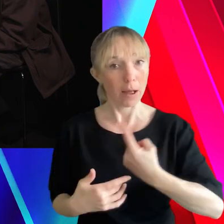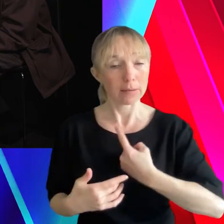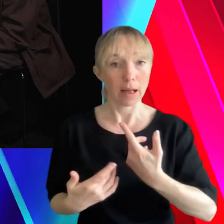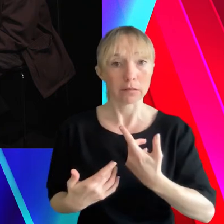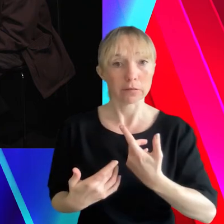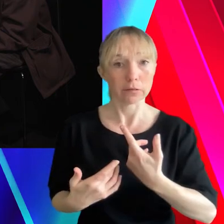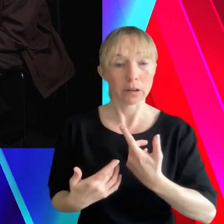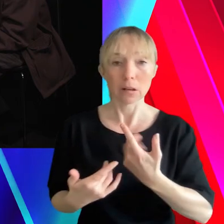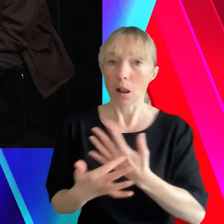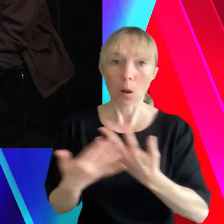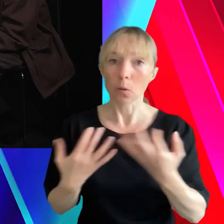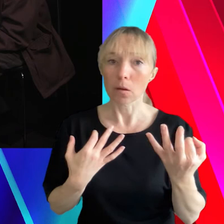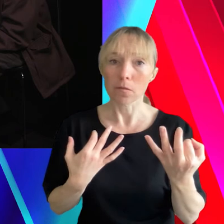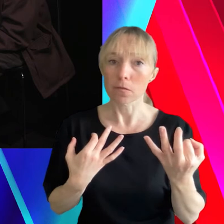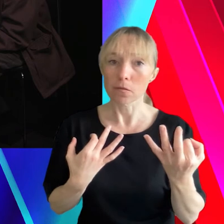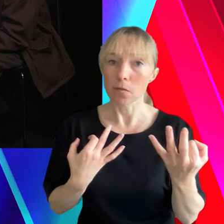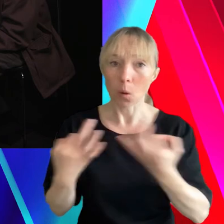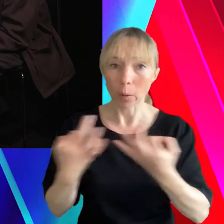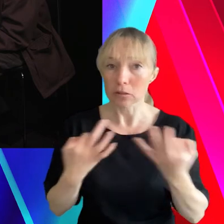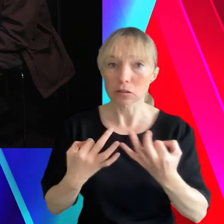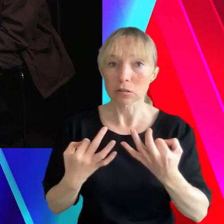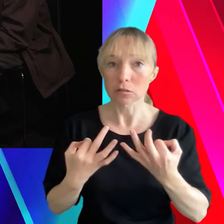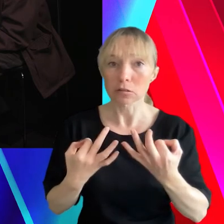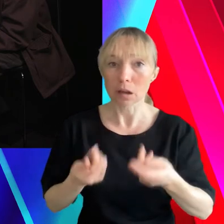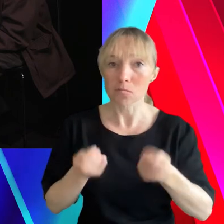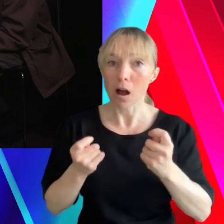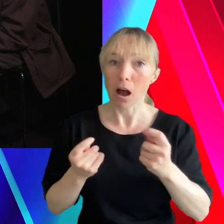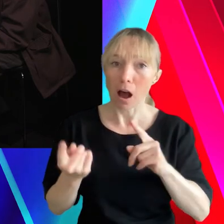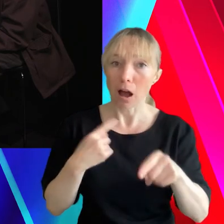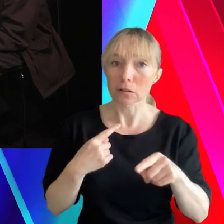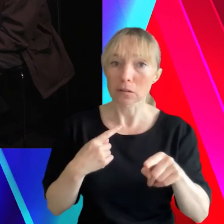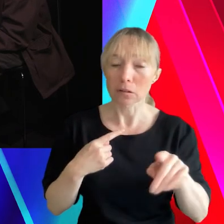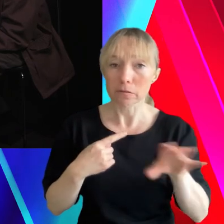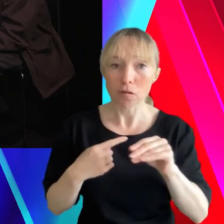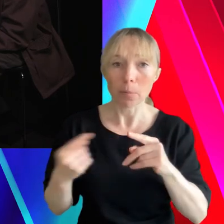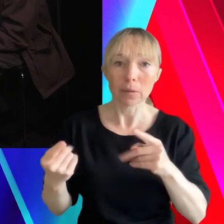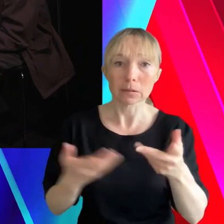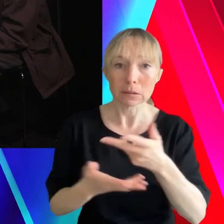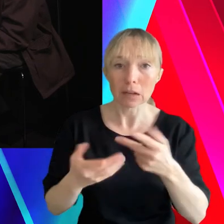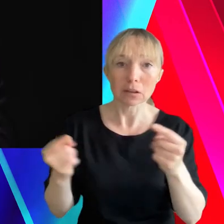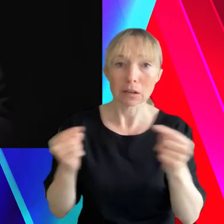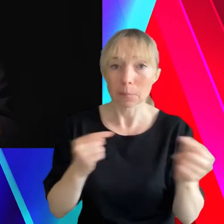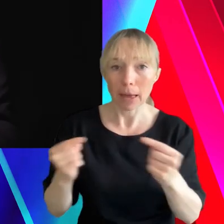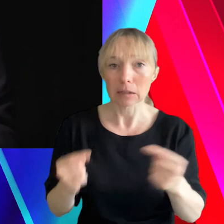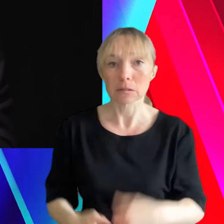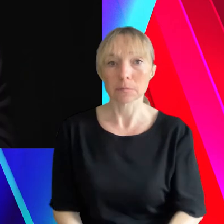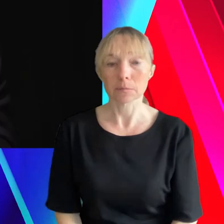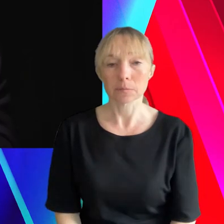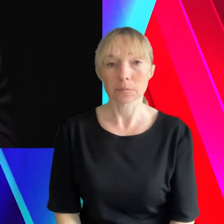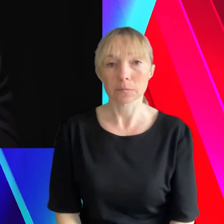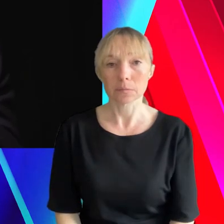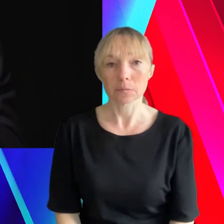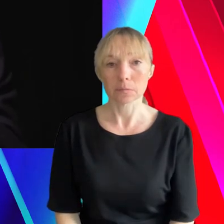because many of the questions that I brought up are answered through this debate. همیشه وقتی که به این زاویه که